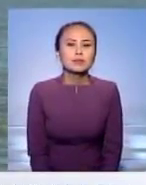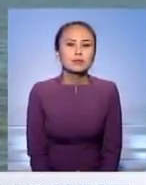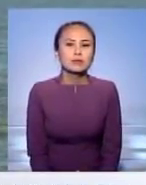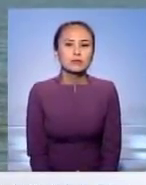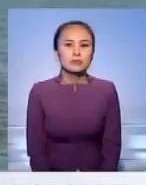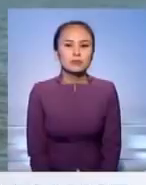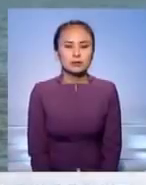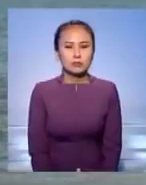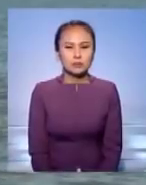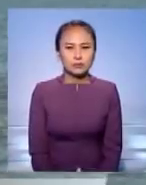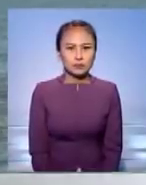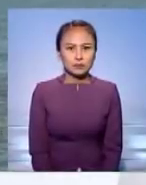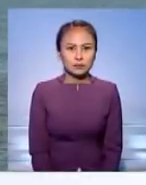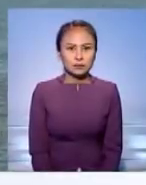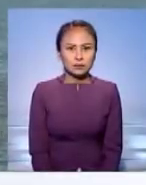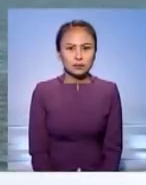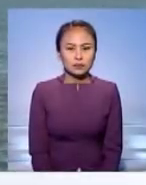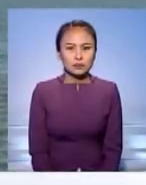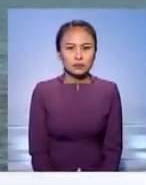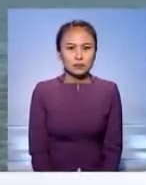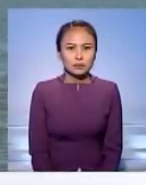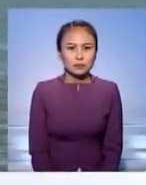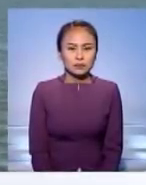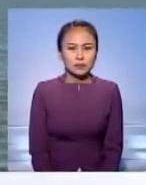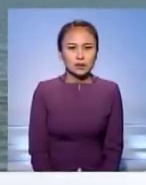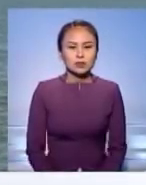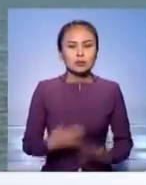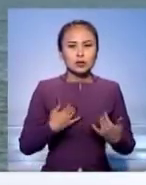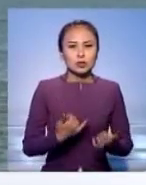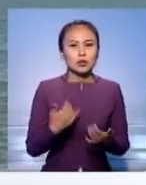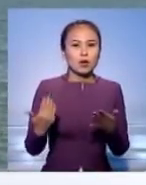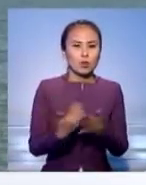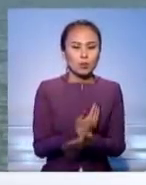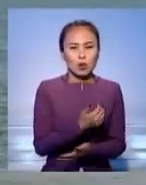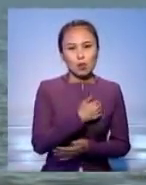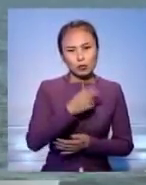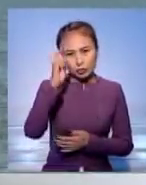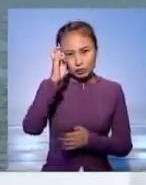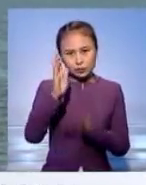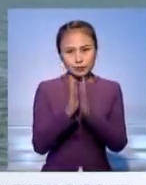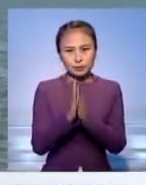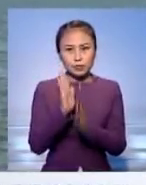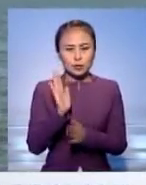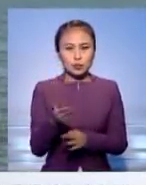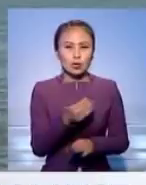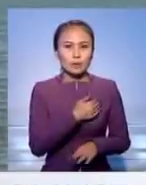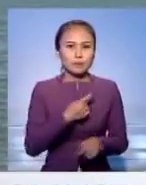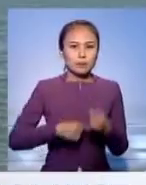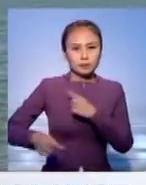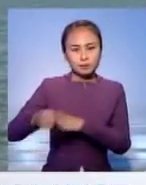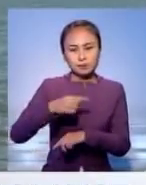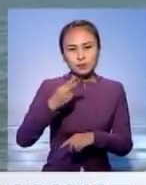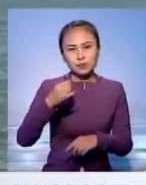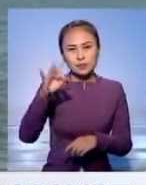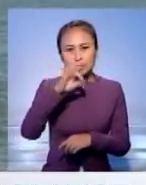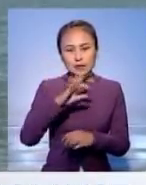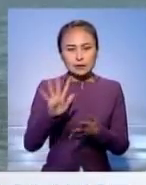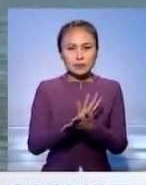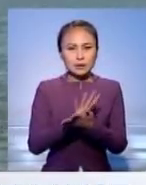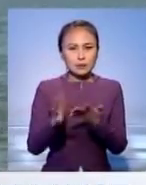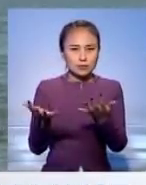В данный момент мы снова хотим обратиться к государству. Біз қазір тағы да мемлекеттің көмегіне жүгінеміз. Бизнестің жол картасы бойынша грант